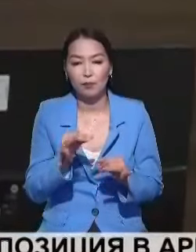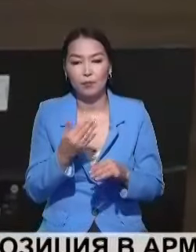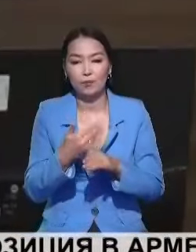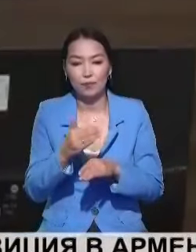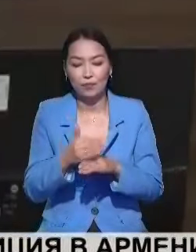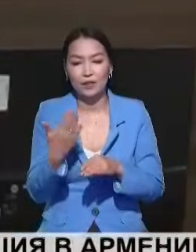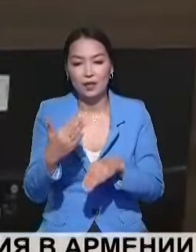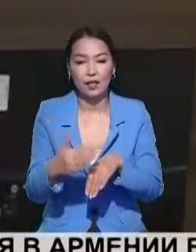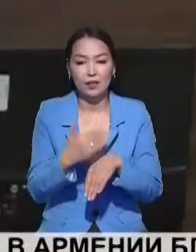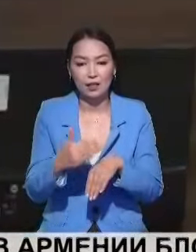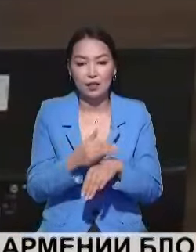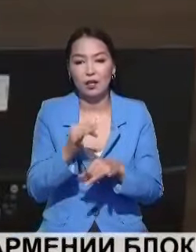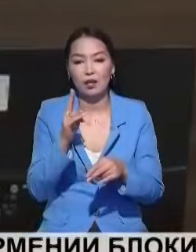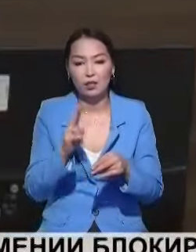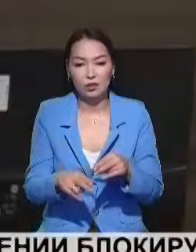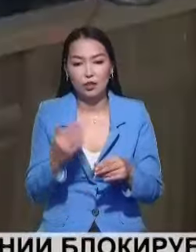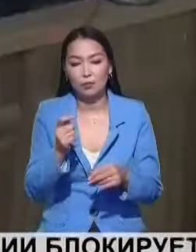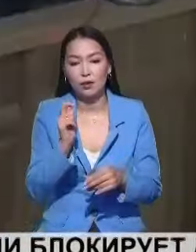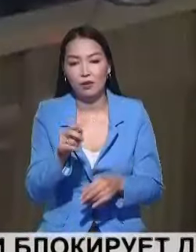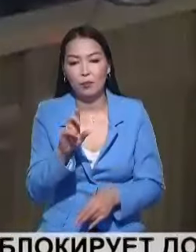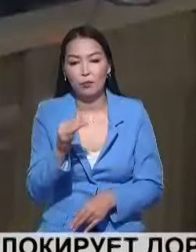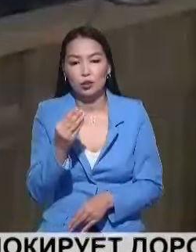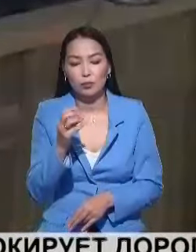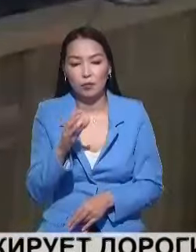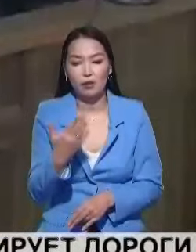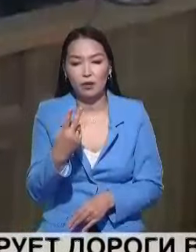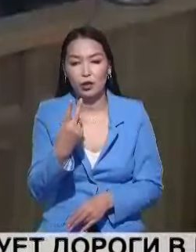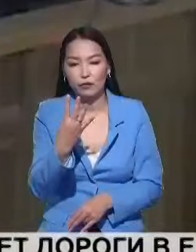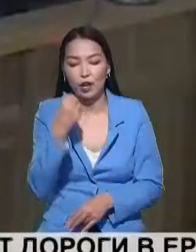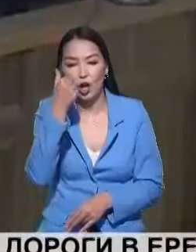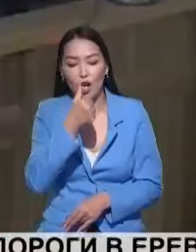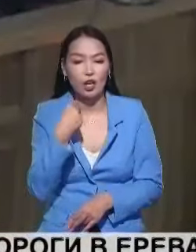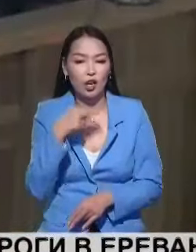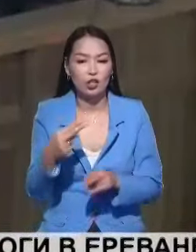сложения наказания окончательно назначить Бишимбаеву 24 года лишения свободы.